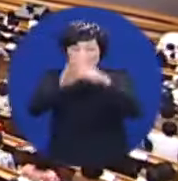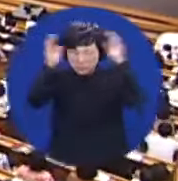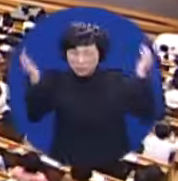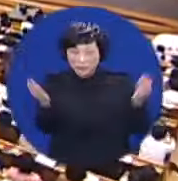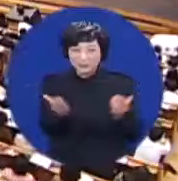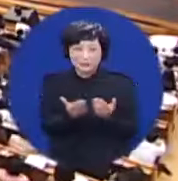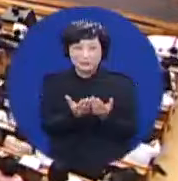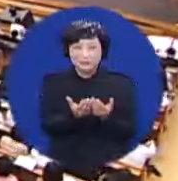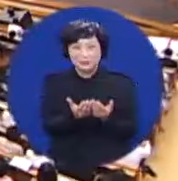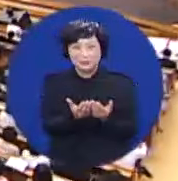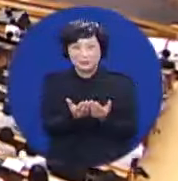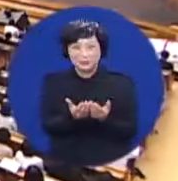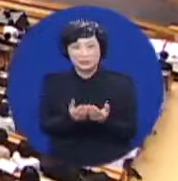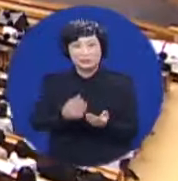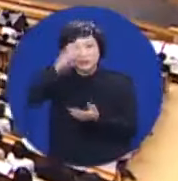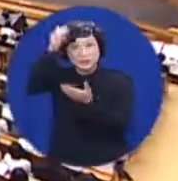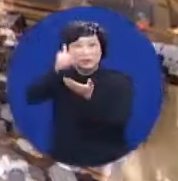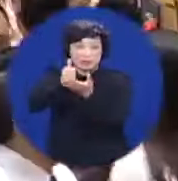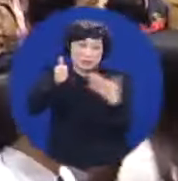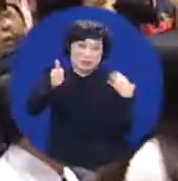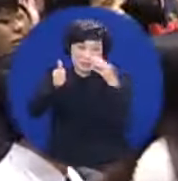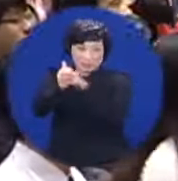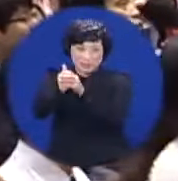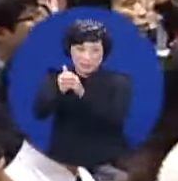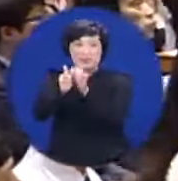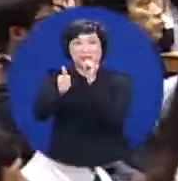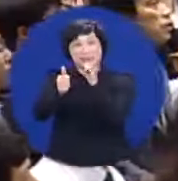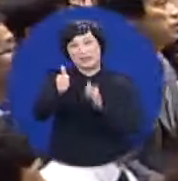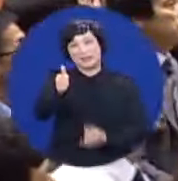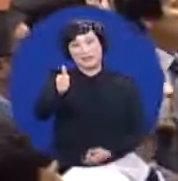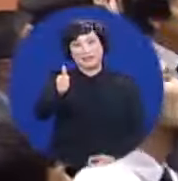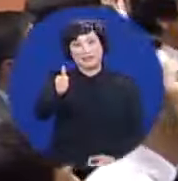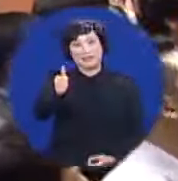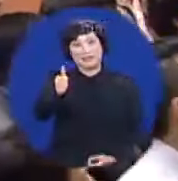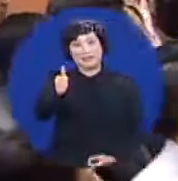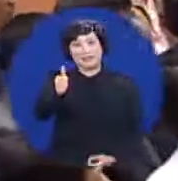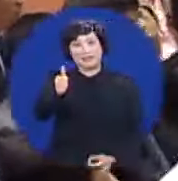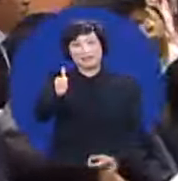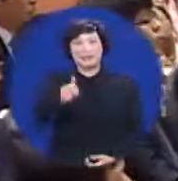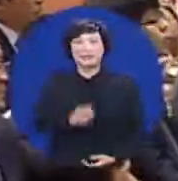전부를 성령이 분담하셨다.